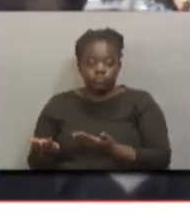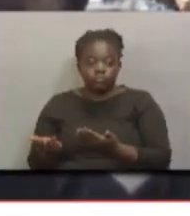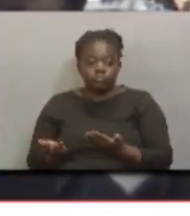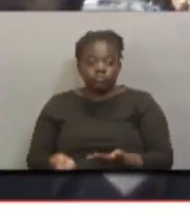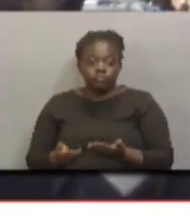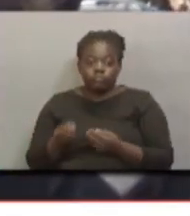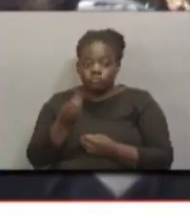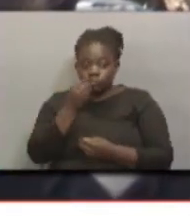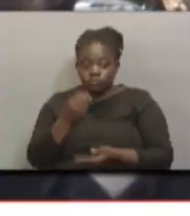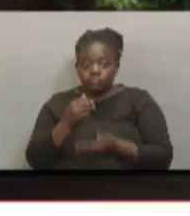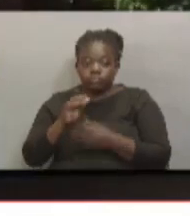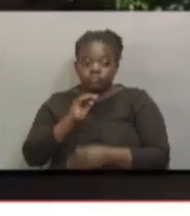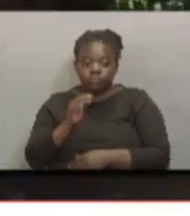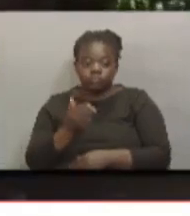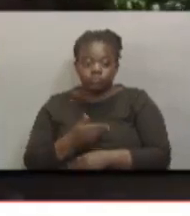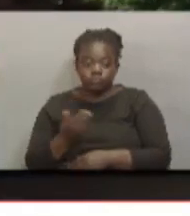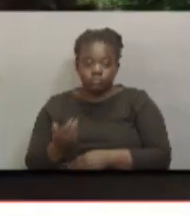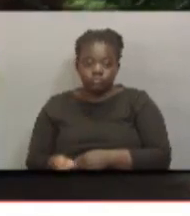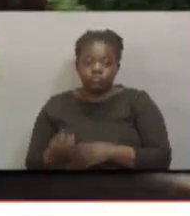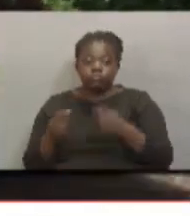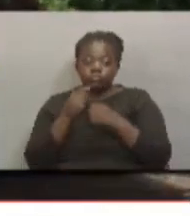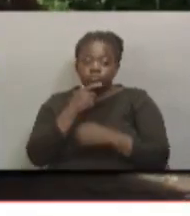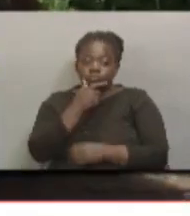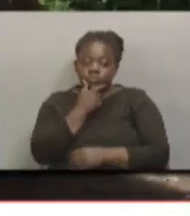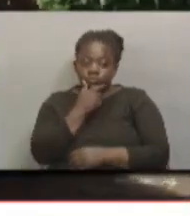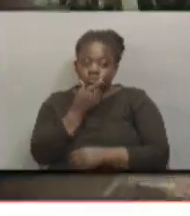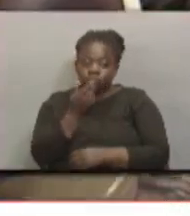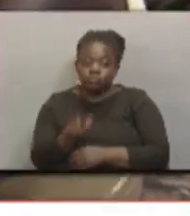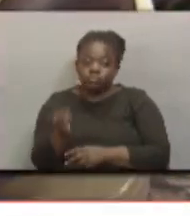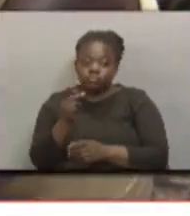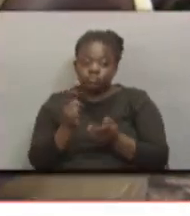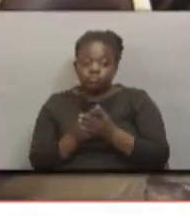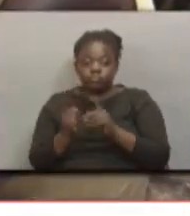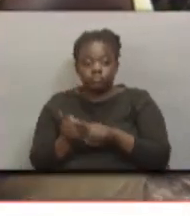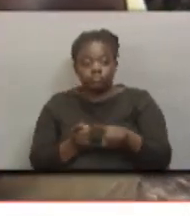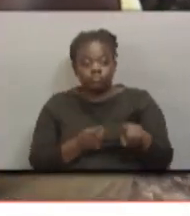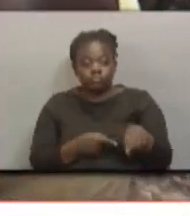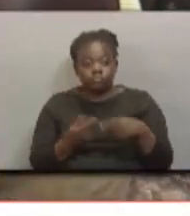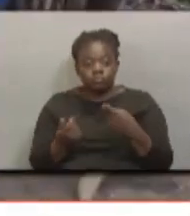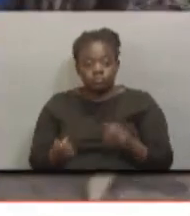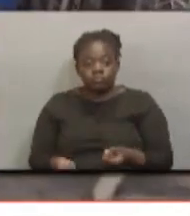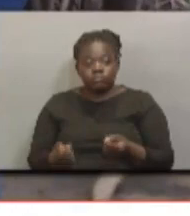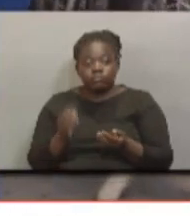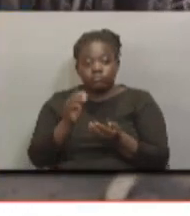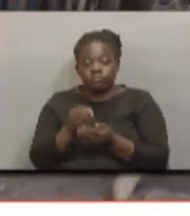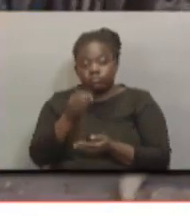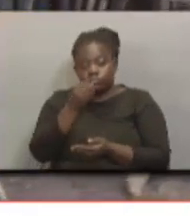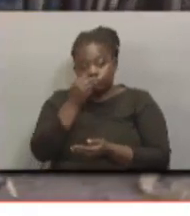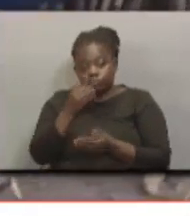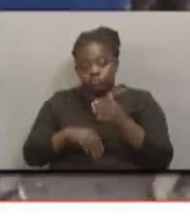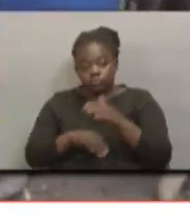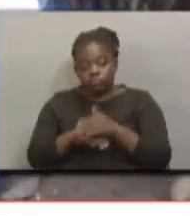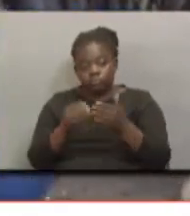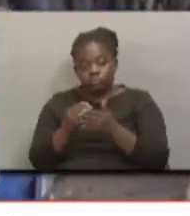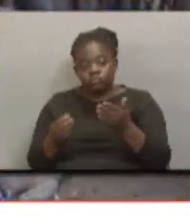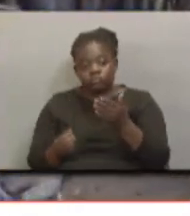Really that food is going to help us. Omusumba mwennyemivu ku lw'abannayuganda okwesulirayo gwa nnagamba obutatereka mmere emala kubanga